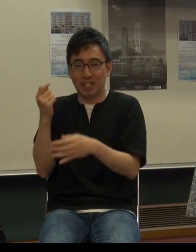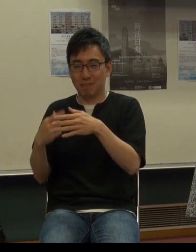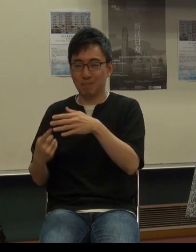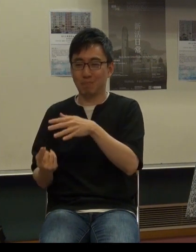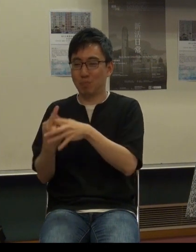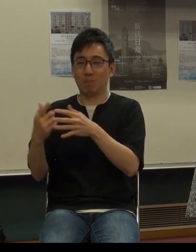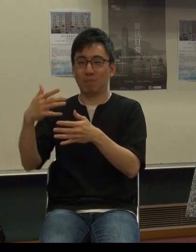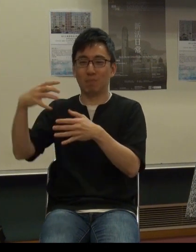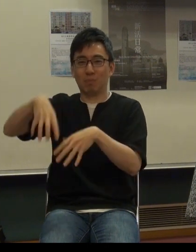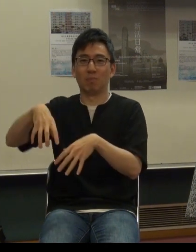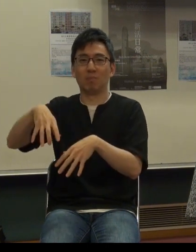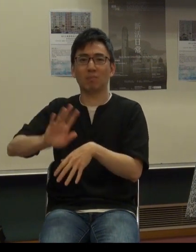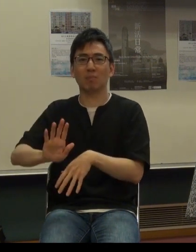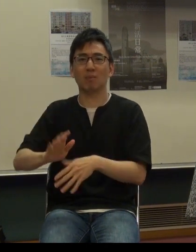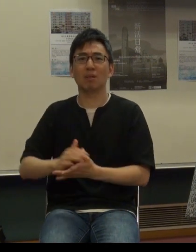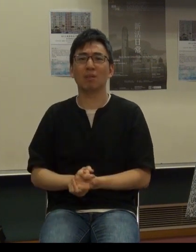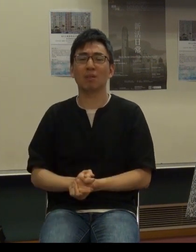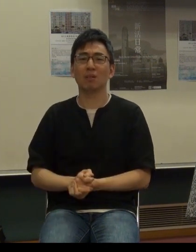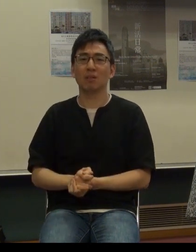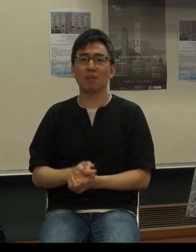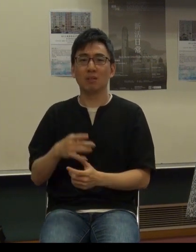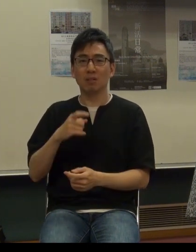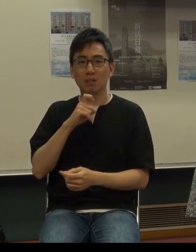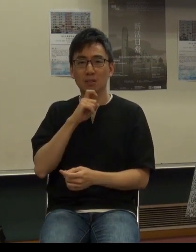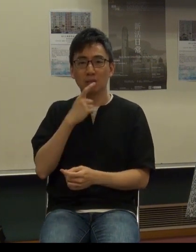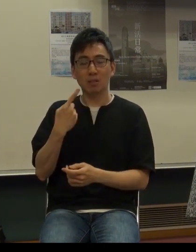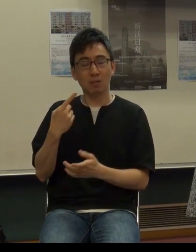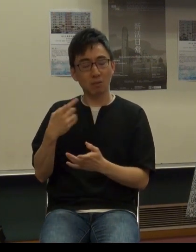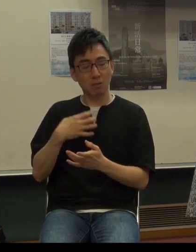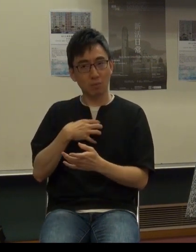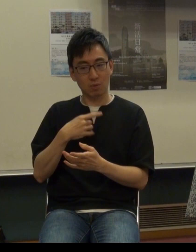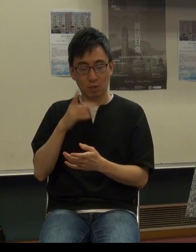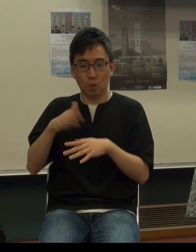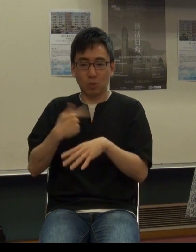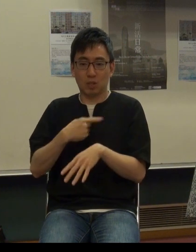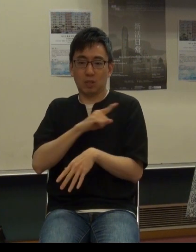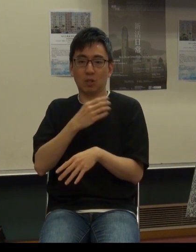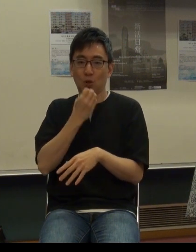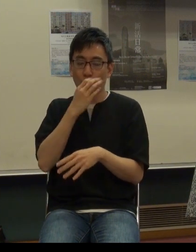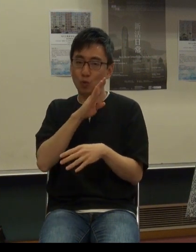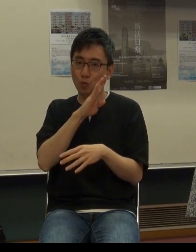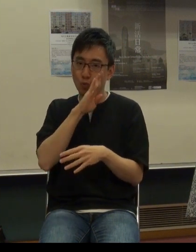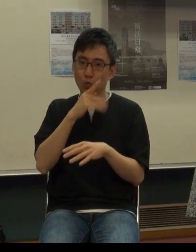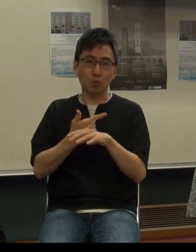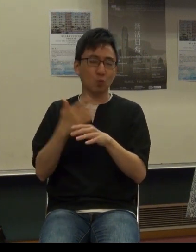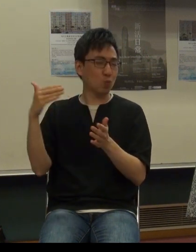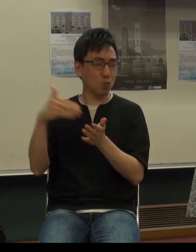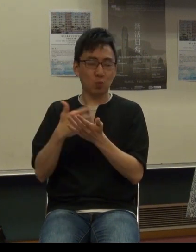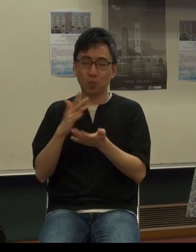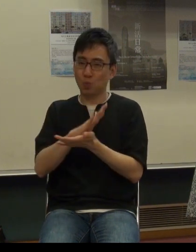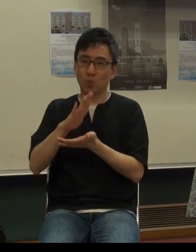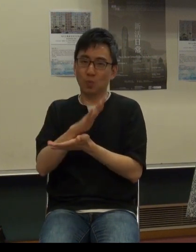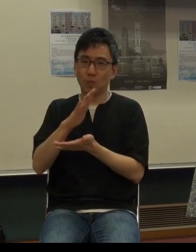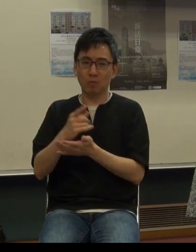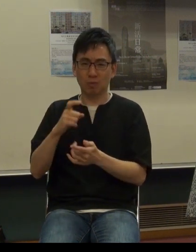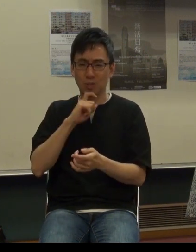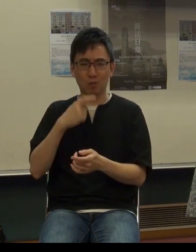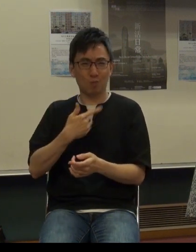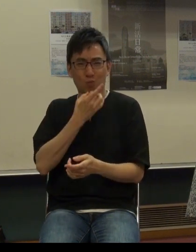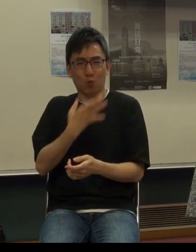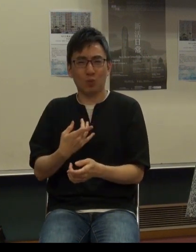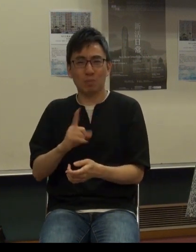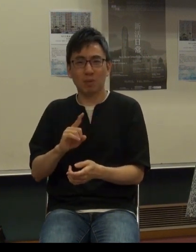來。那有一點我一直在香港住了這麼多年，有一點我很反感的，就是